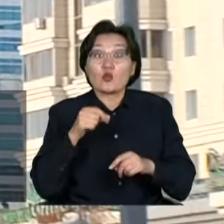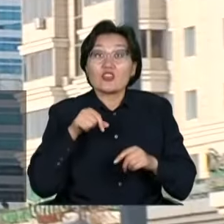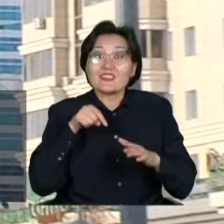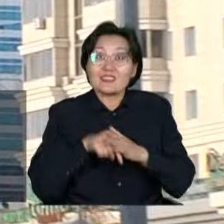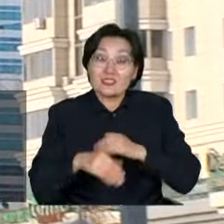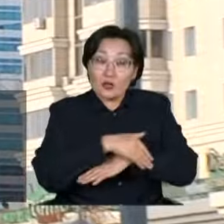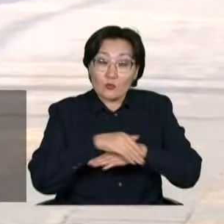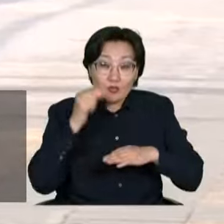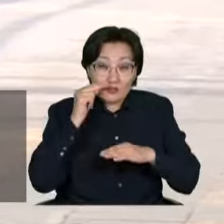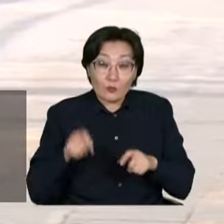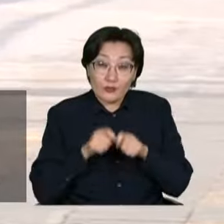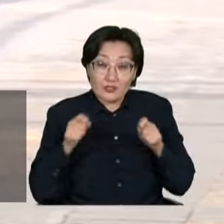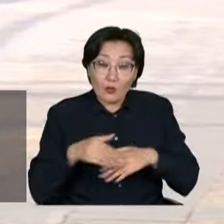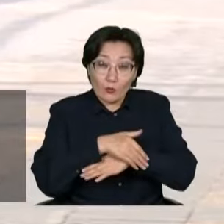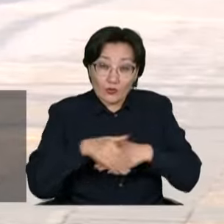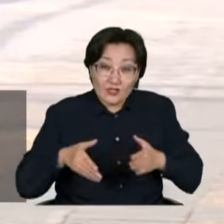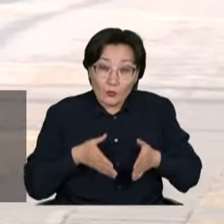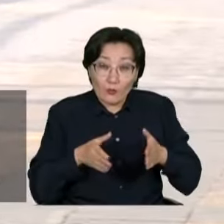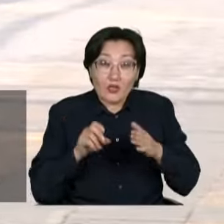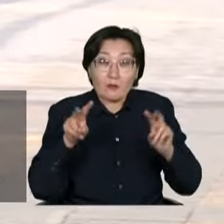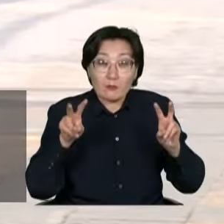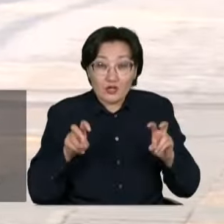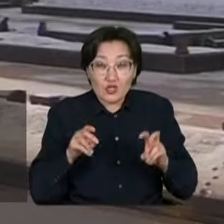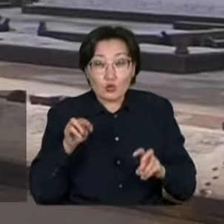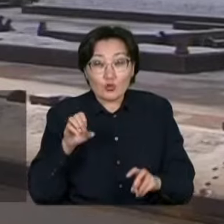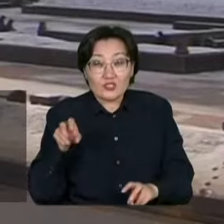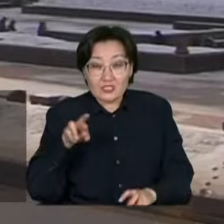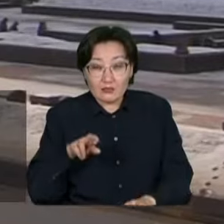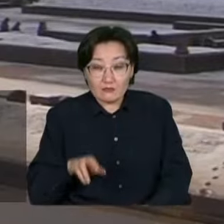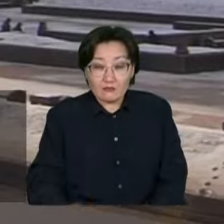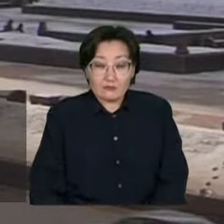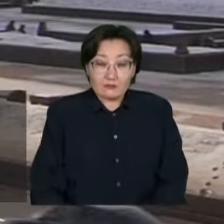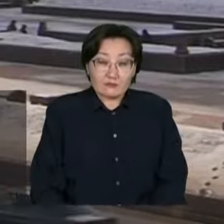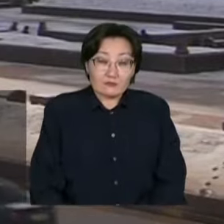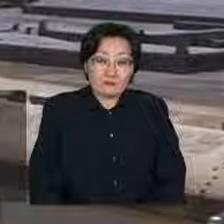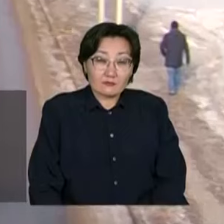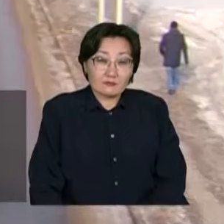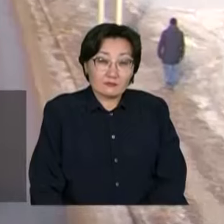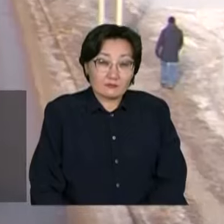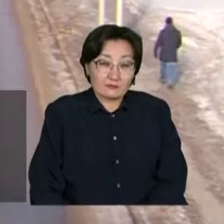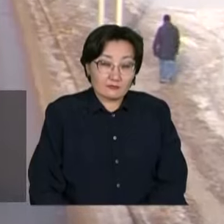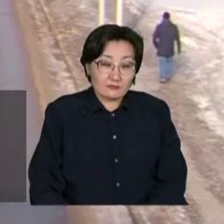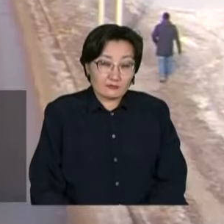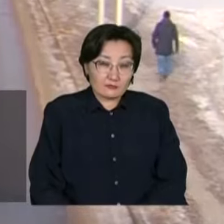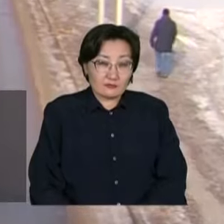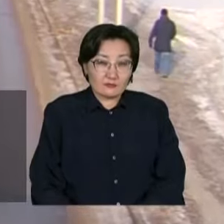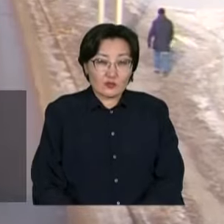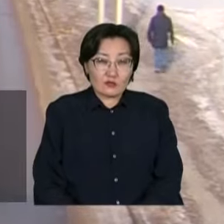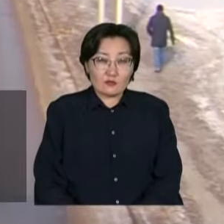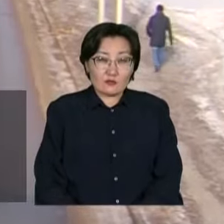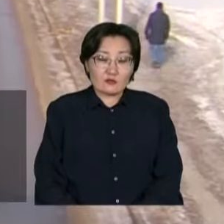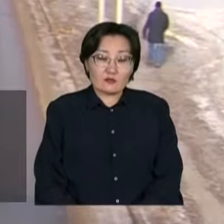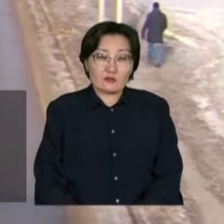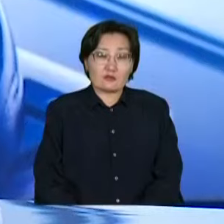в Шымкенте создать проспект и парк с названием «Турция». Айдана Нураш, Жансая Олжабек, Гани Калуев, телеканал «Алматы».